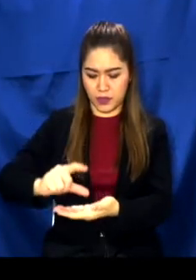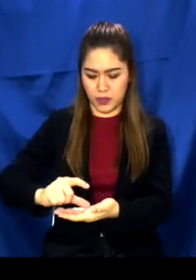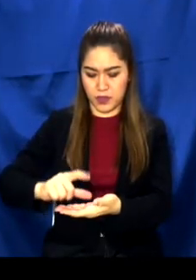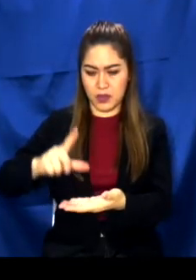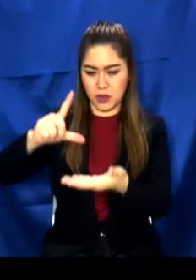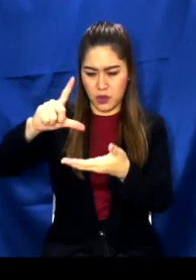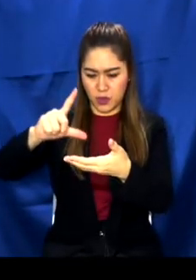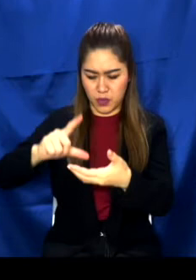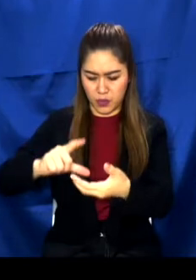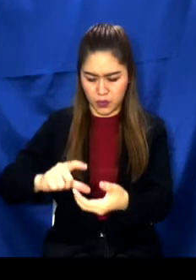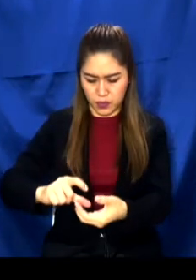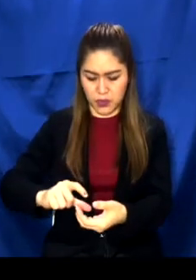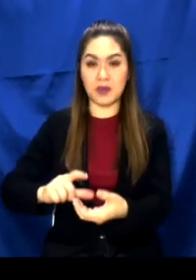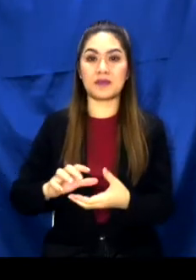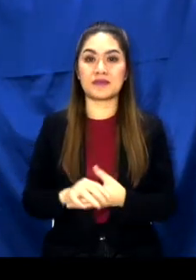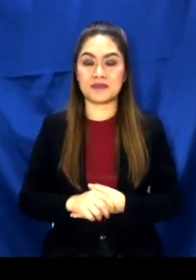แล้วเราก็ลองไปใส่